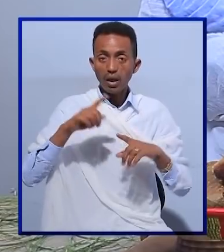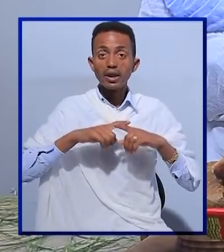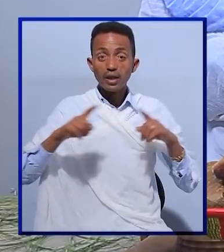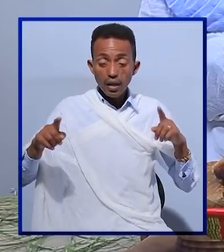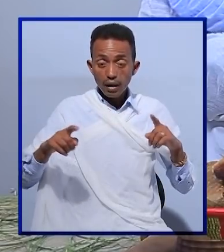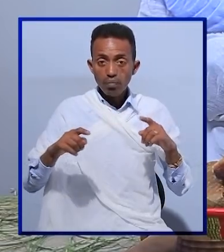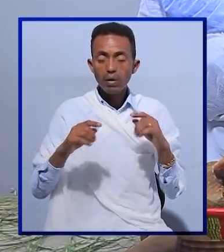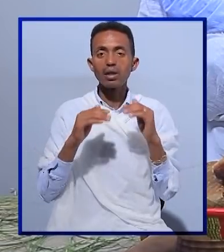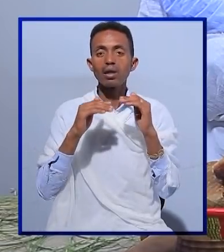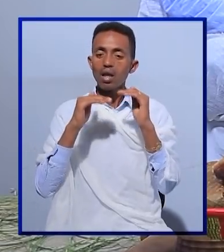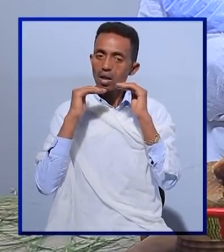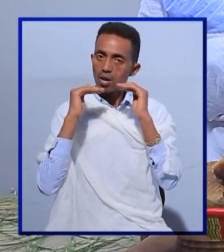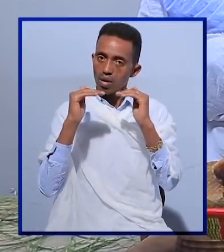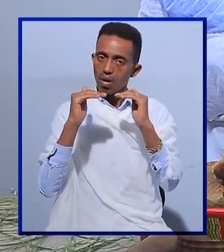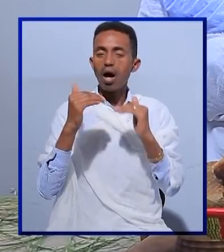ይሄ ሲባል ግን